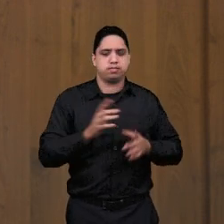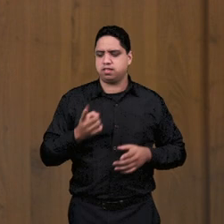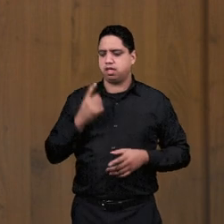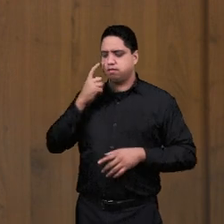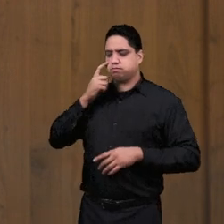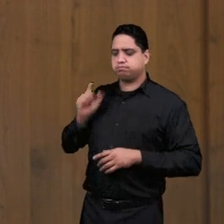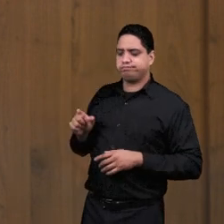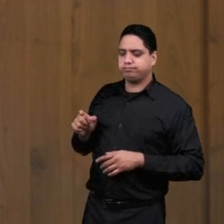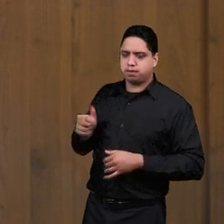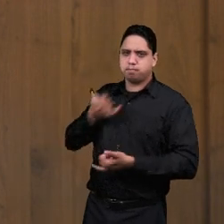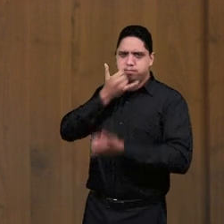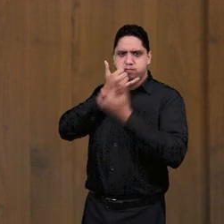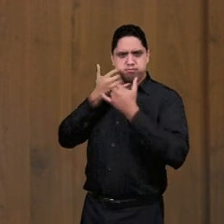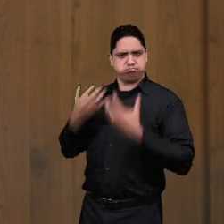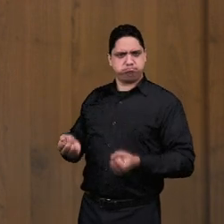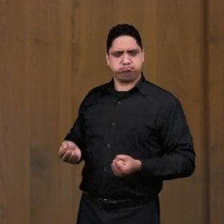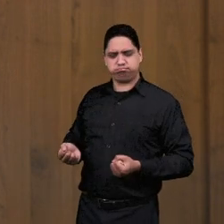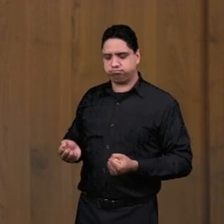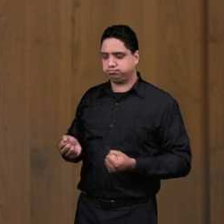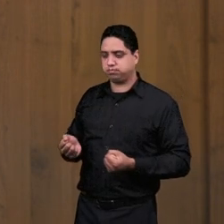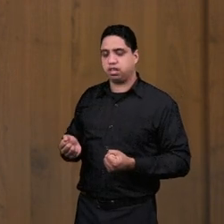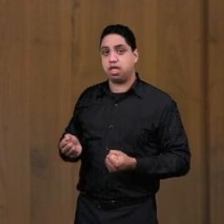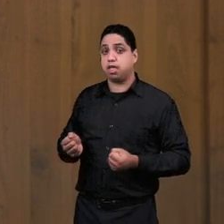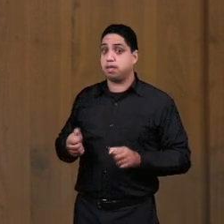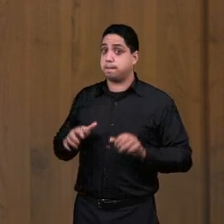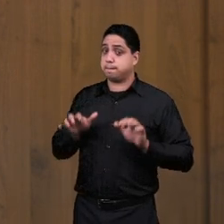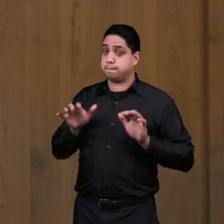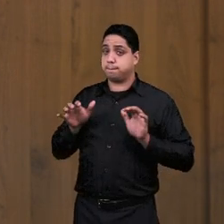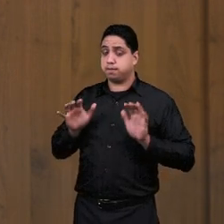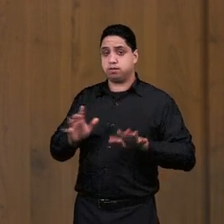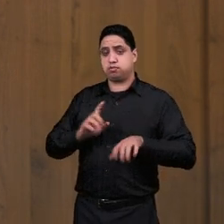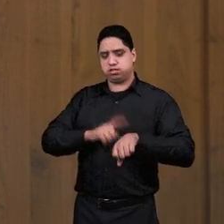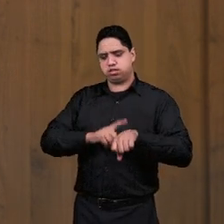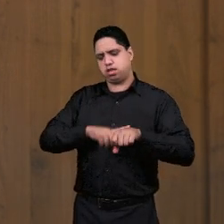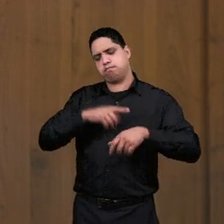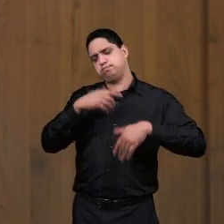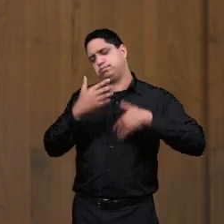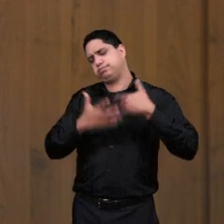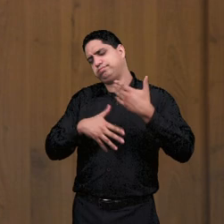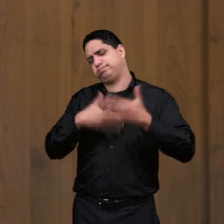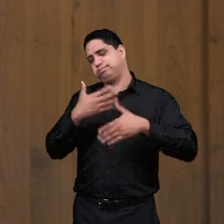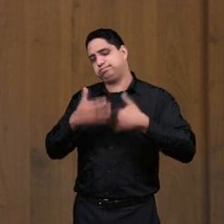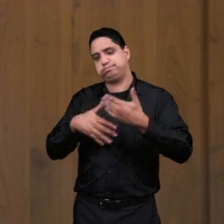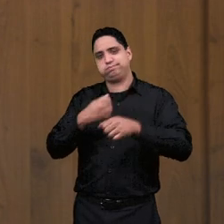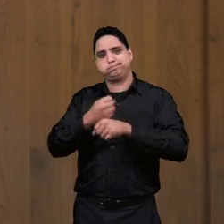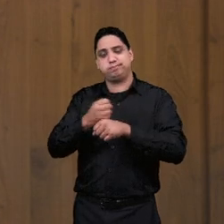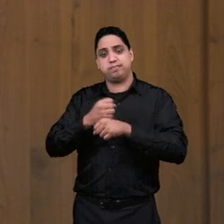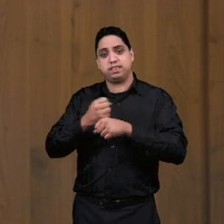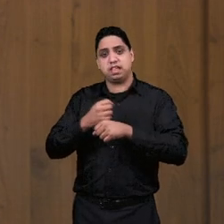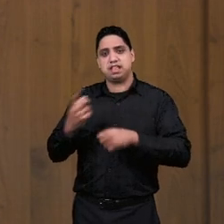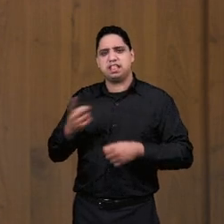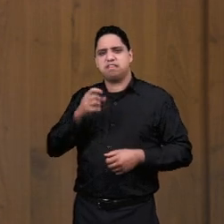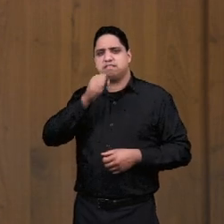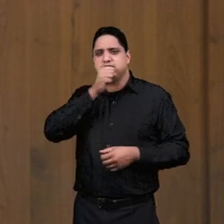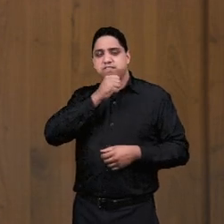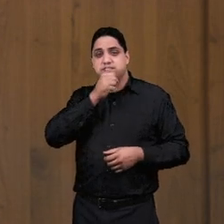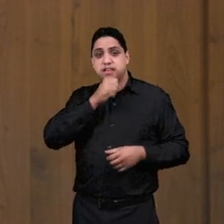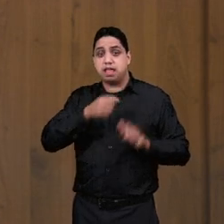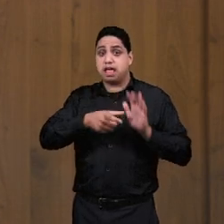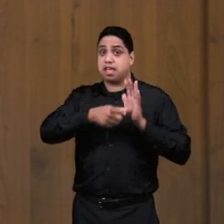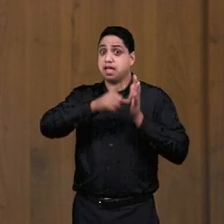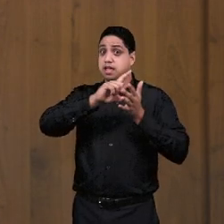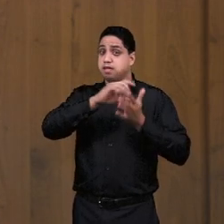Siméi. C'est passé que les années se sont passées, David est devenu vieux, et avant sa mort, il a appelé son